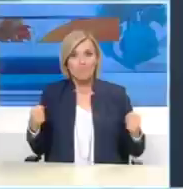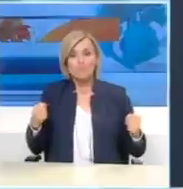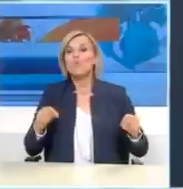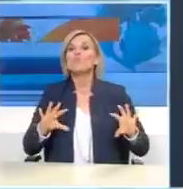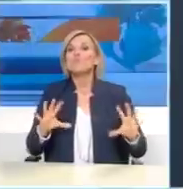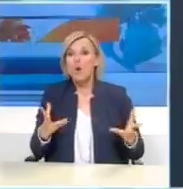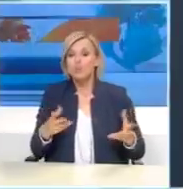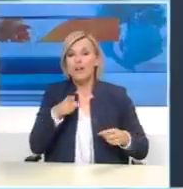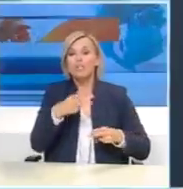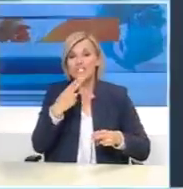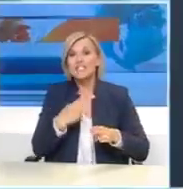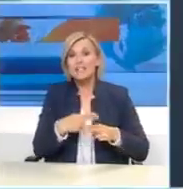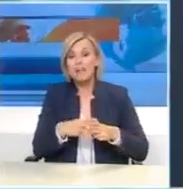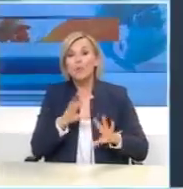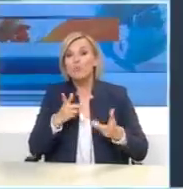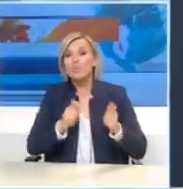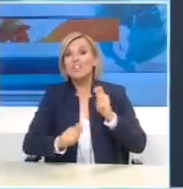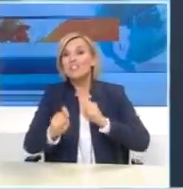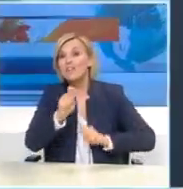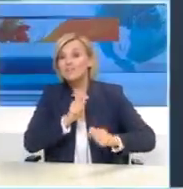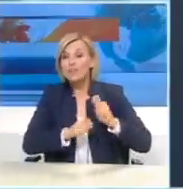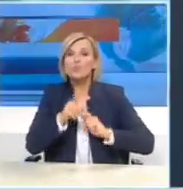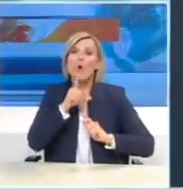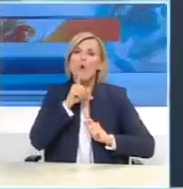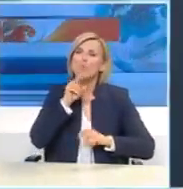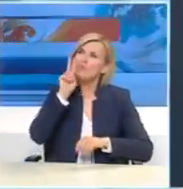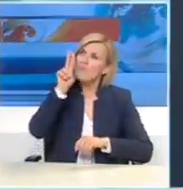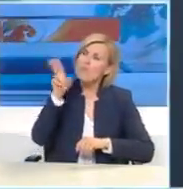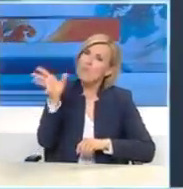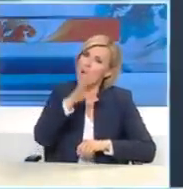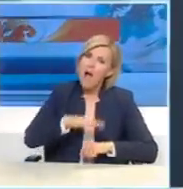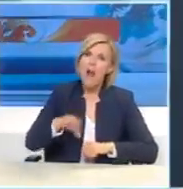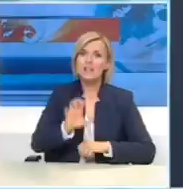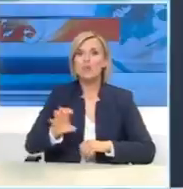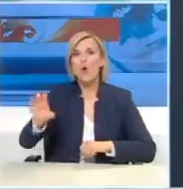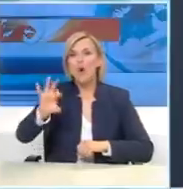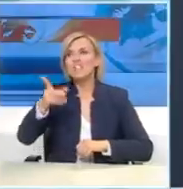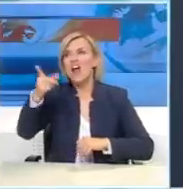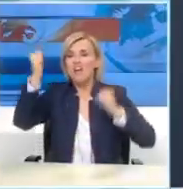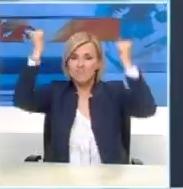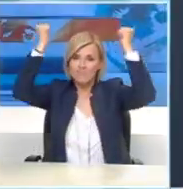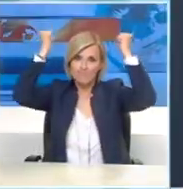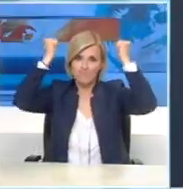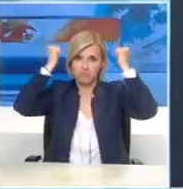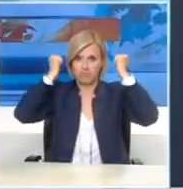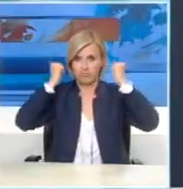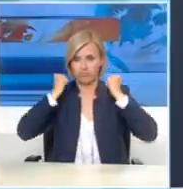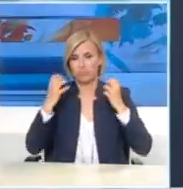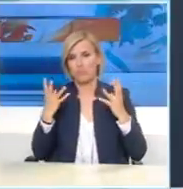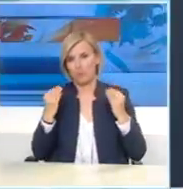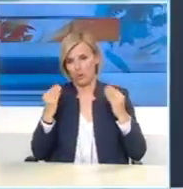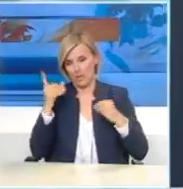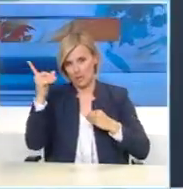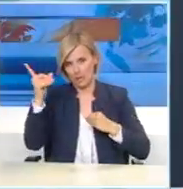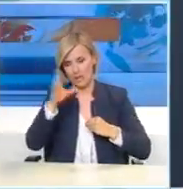δείχνουν η εμπειρία άλλων χωρών όπου μαζικά εξετέθη ο πληθυσμός στον ιό και είχαμε τα τραγικά αποτελέσματα που βλέπουμε τις τελευταίες